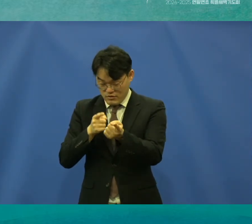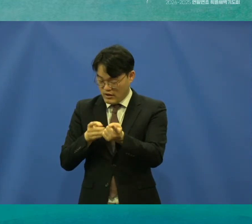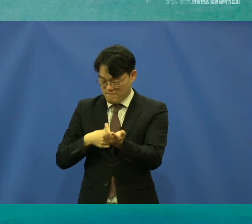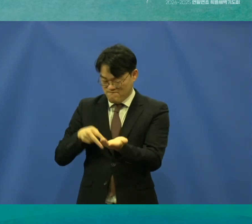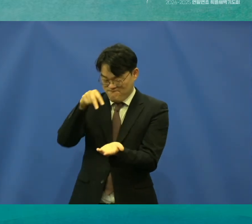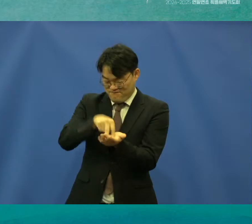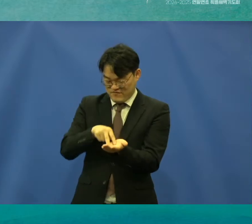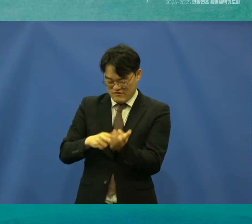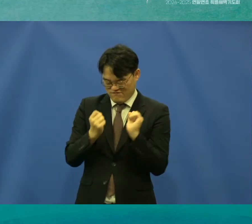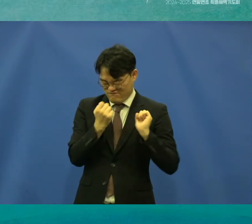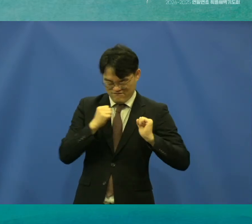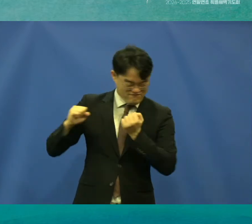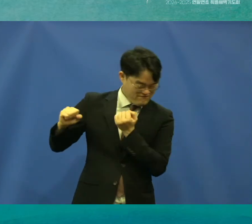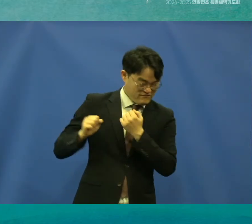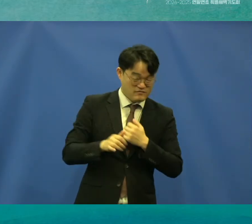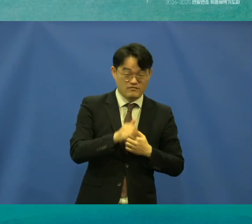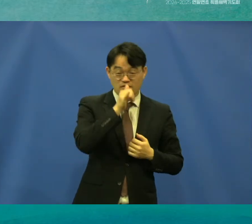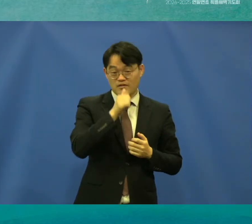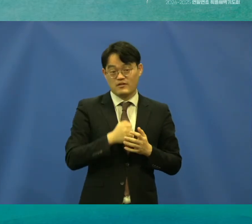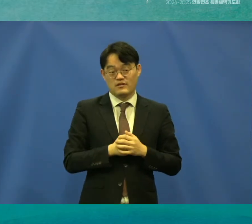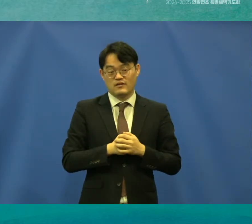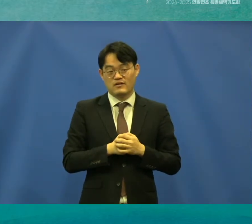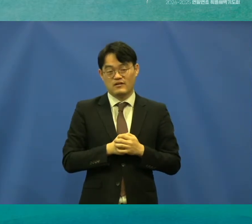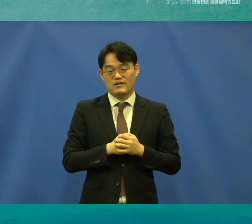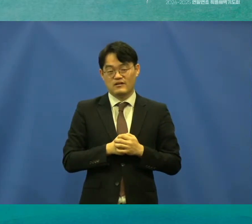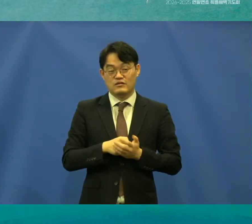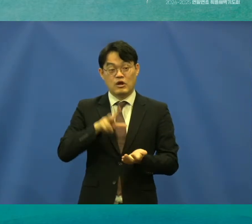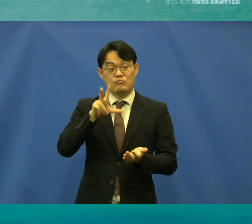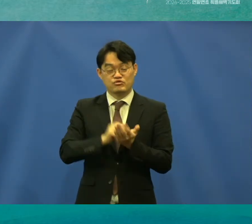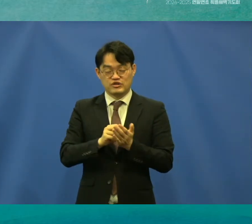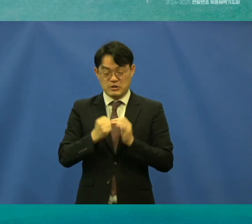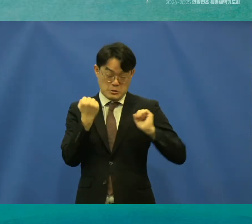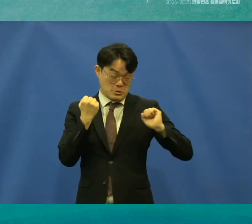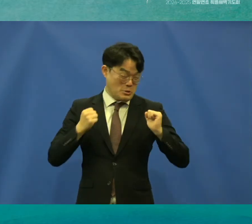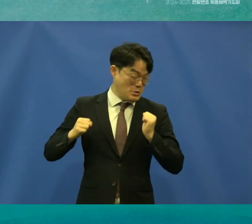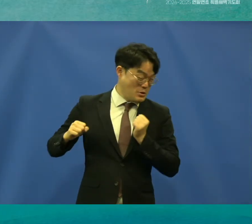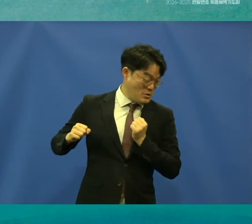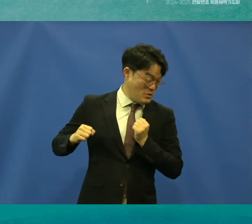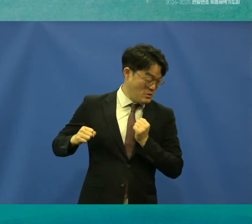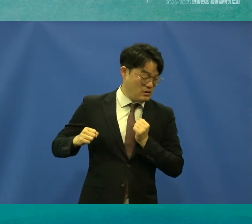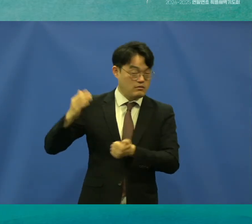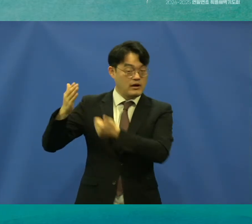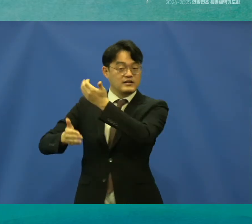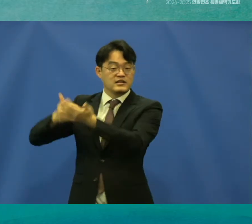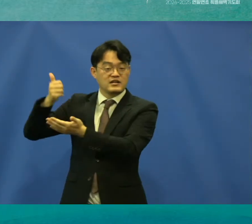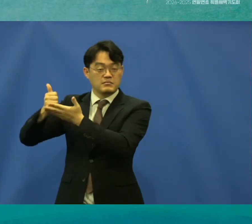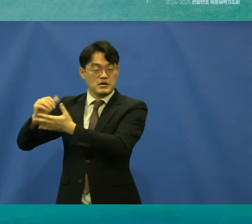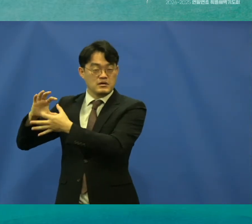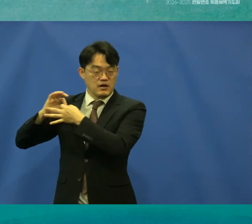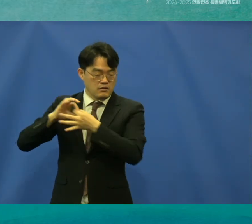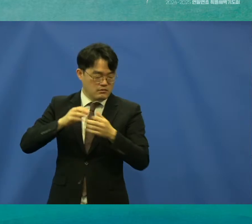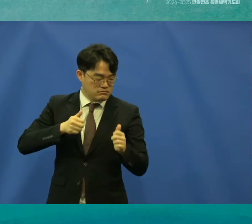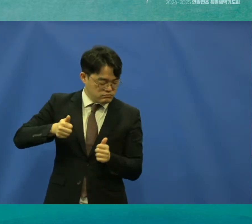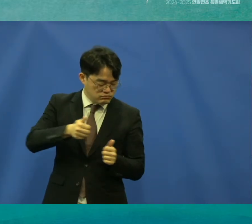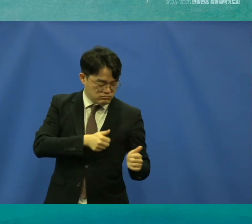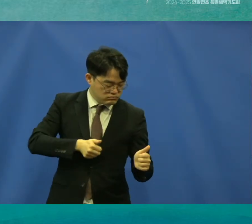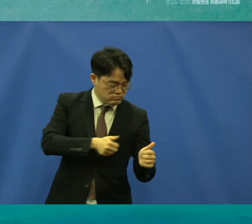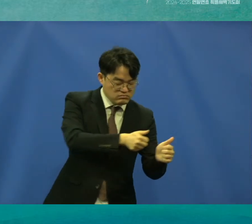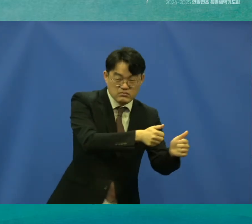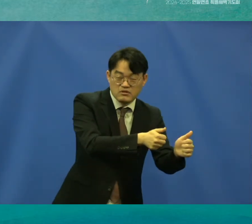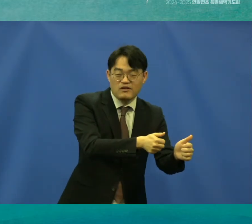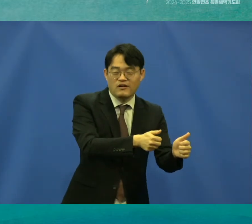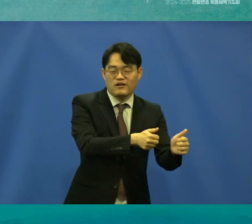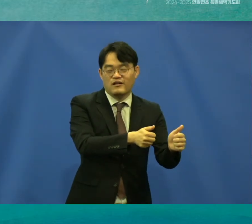문제는 추격해 오시는 하나님입니다. 그의 추격을 따돌린 사람은 지구상에 한 사람도